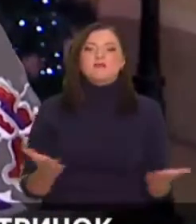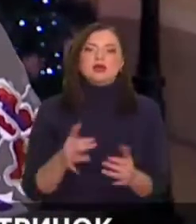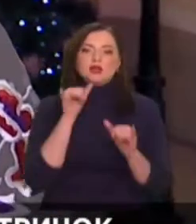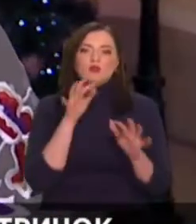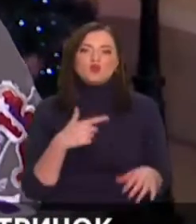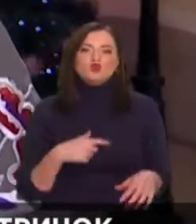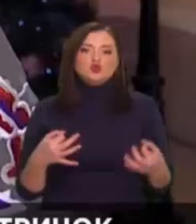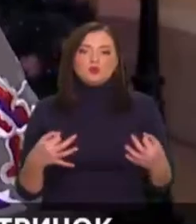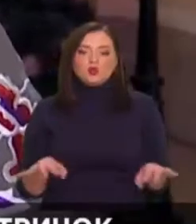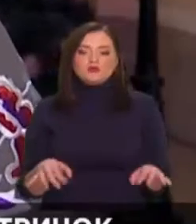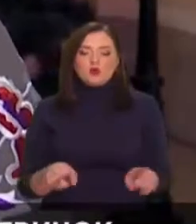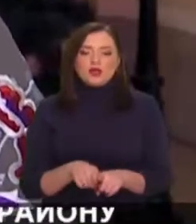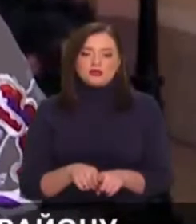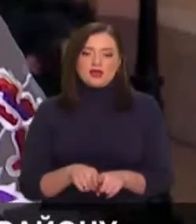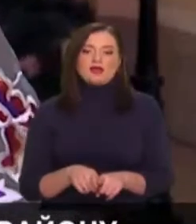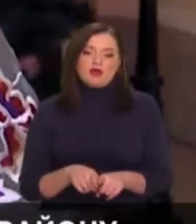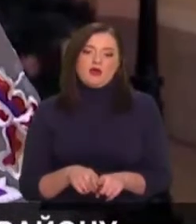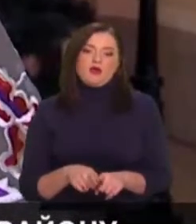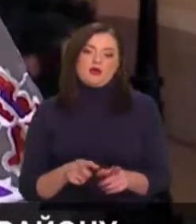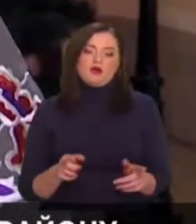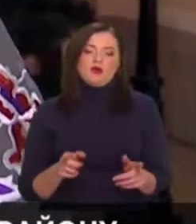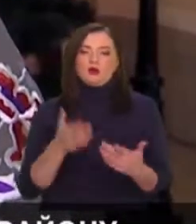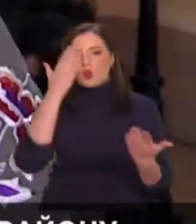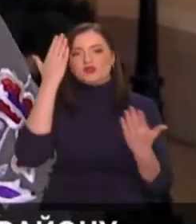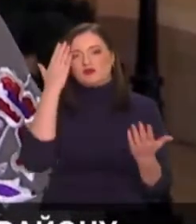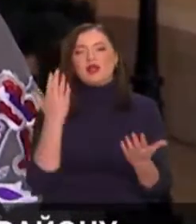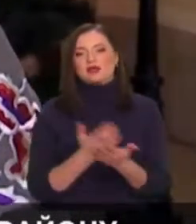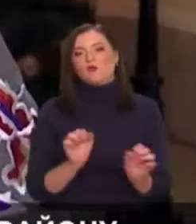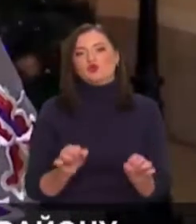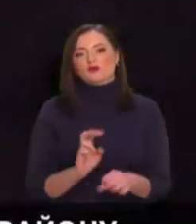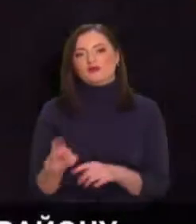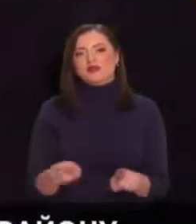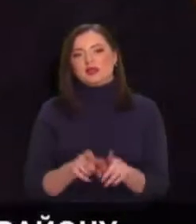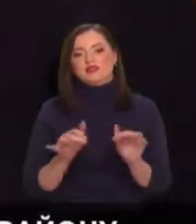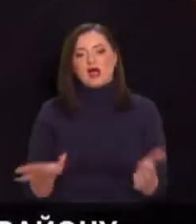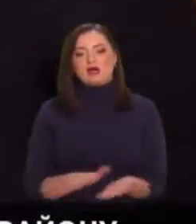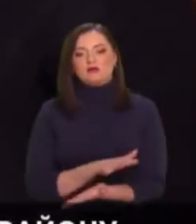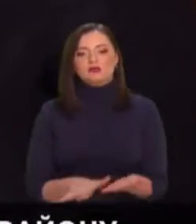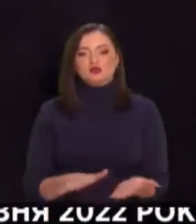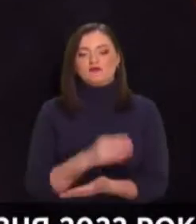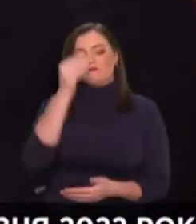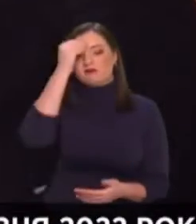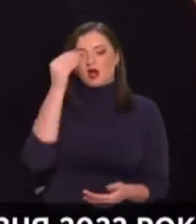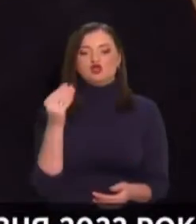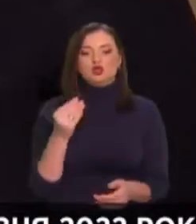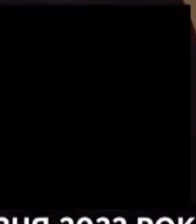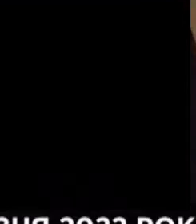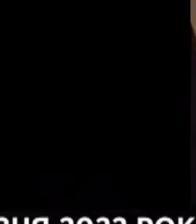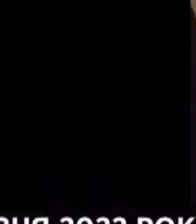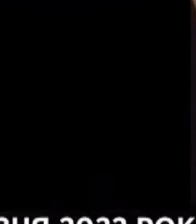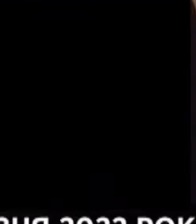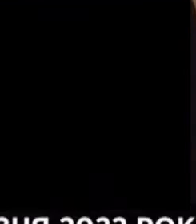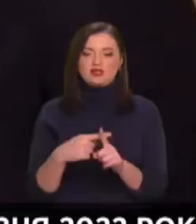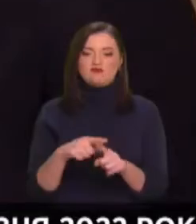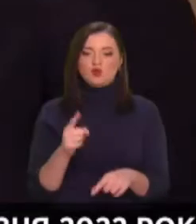можуть собі дозволити таке змістовне дозвілля, є можливість відвідати такий захід безкоштовно. Враження дуже позитивні, тому